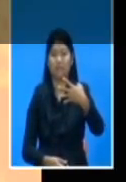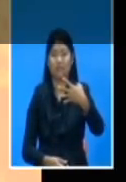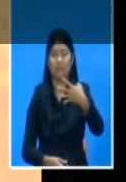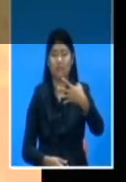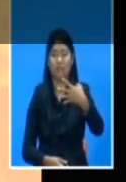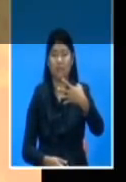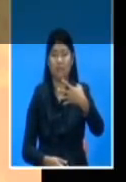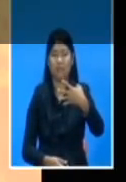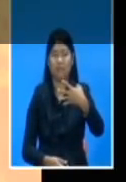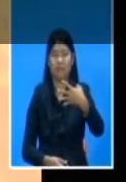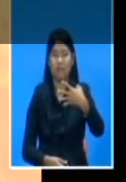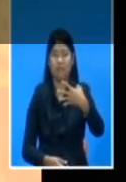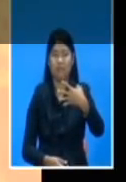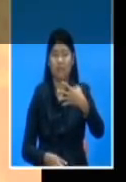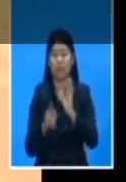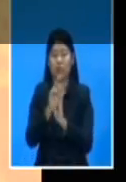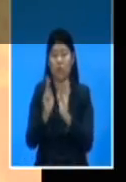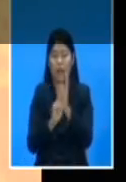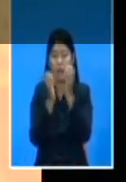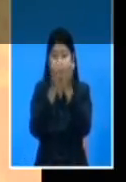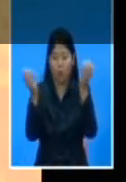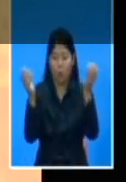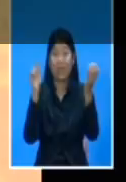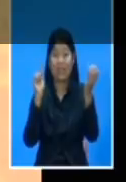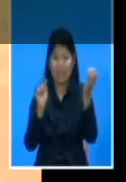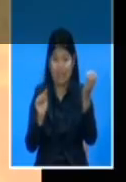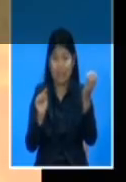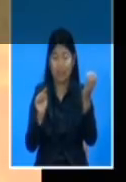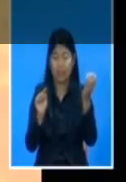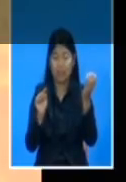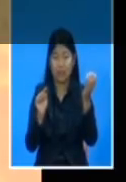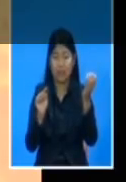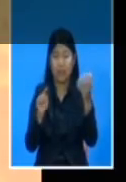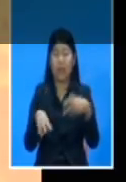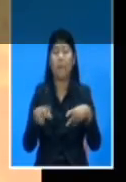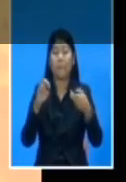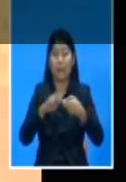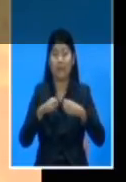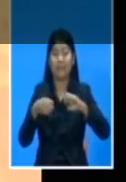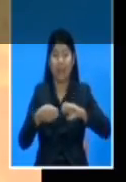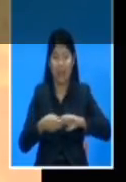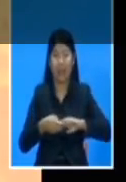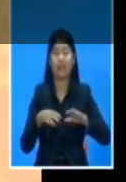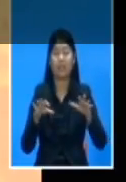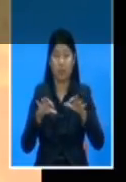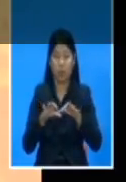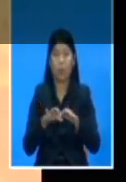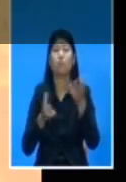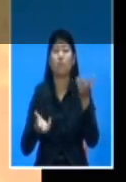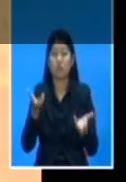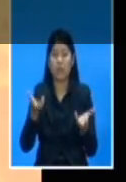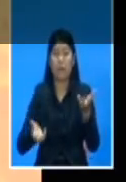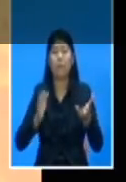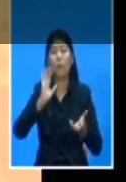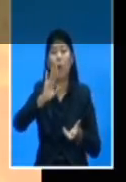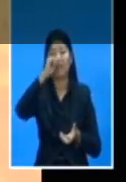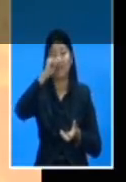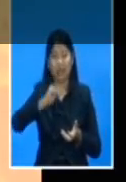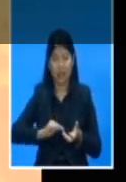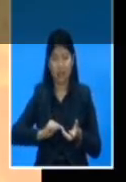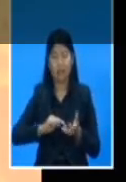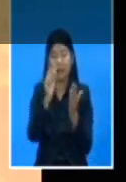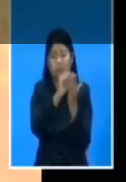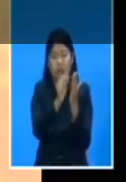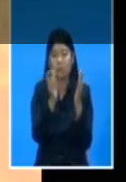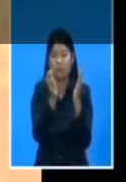นั้นแปลว่าในรัฐธรรมนูญฉบับนี้นำปัญหาด้านกระบวนการยุติธรรมของประเทศนี้มาเขียน